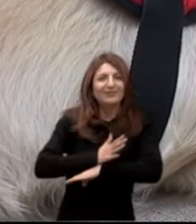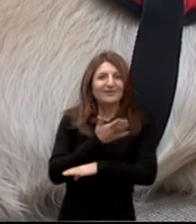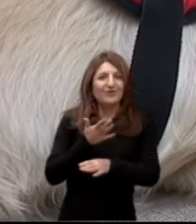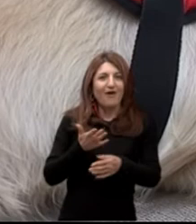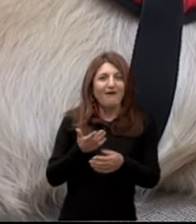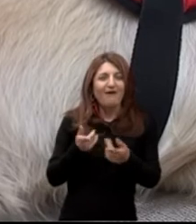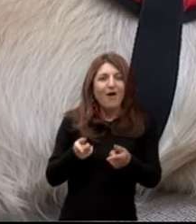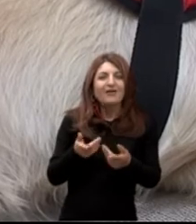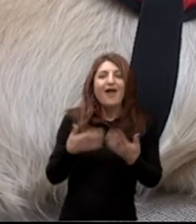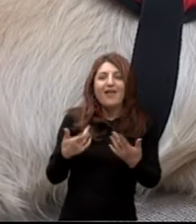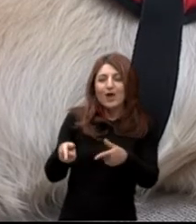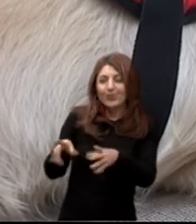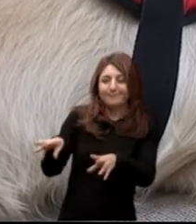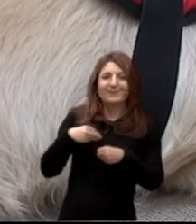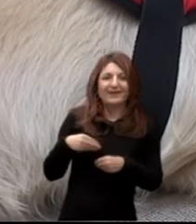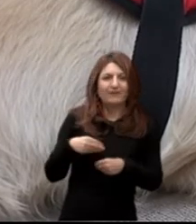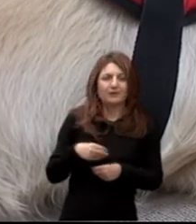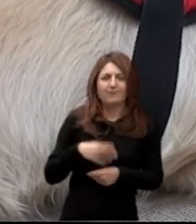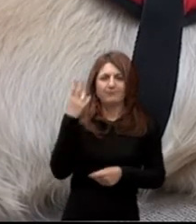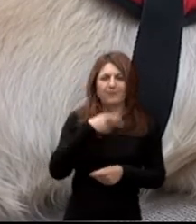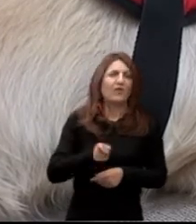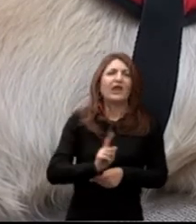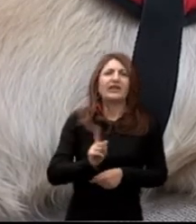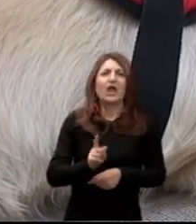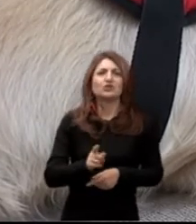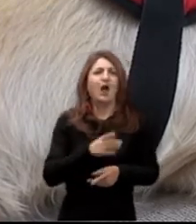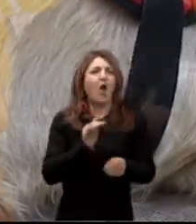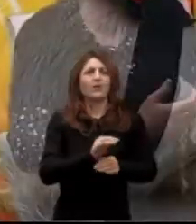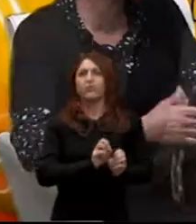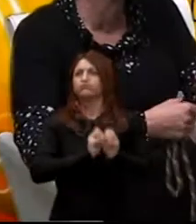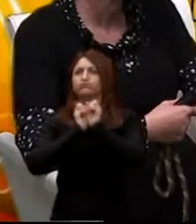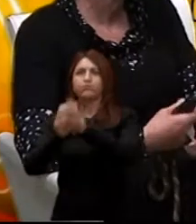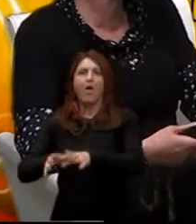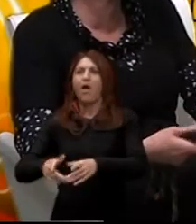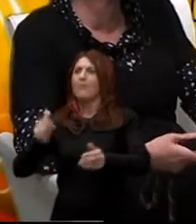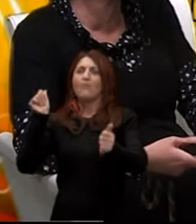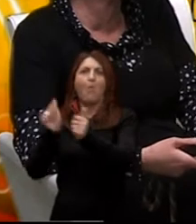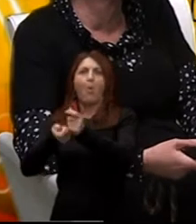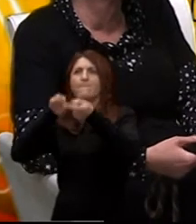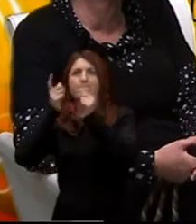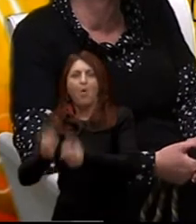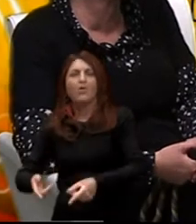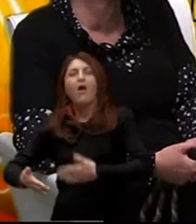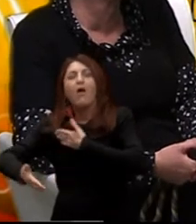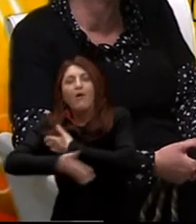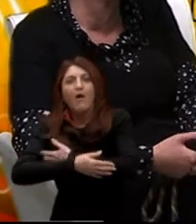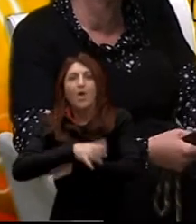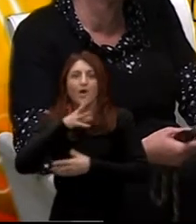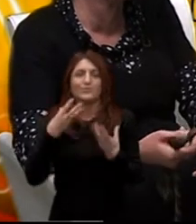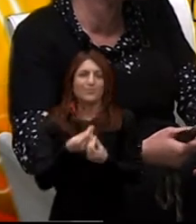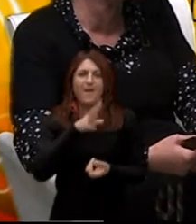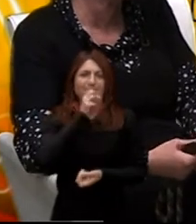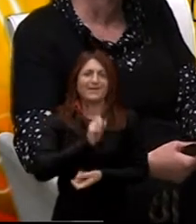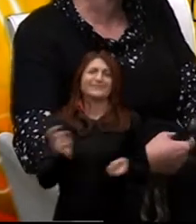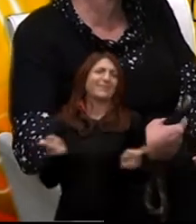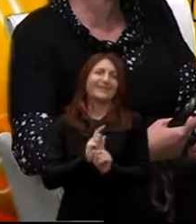oni lakše to prihvate. Naravno da vi sad nećete baciti dijete na tog psa i da cijelom površinom tijela je u kontaktu sa tom psom, sa